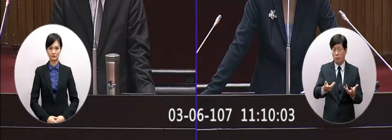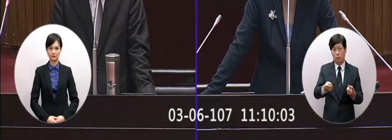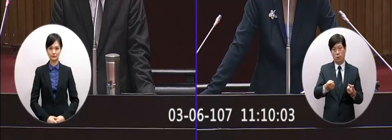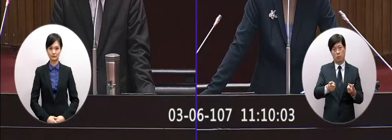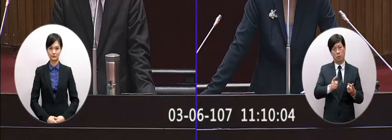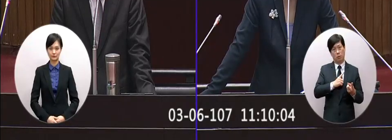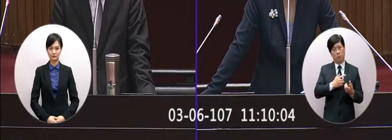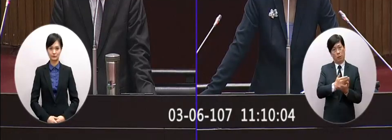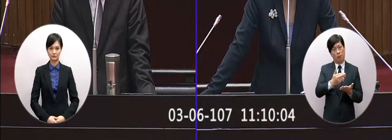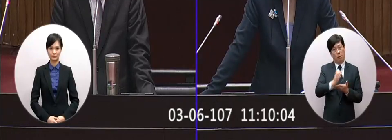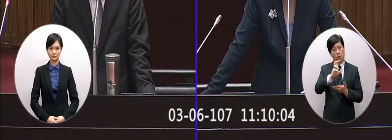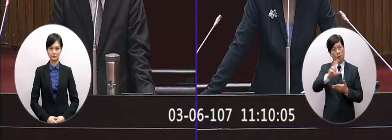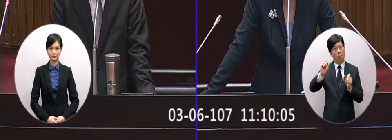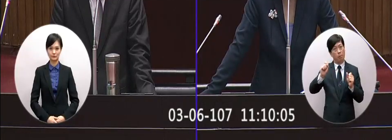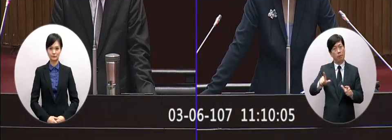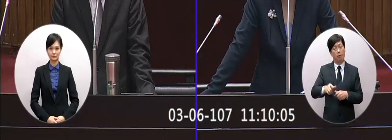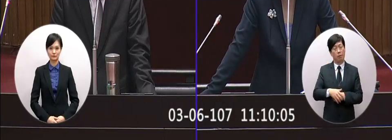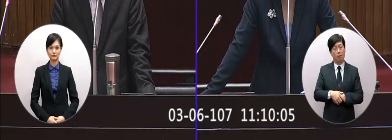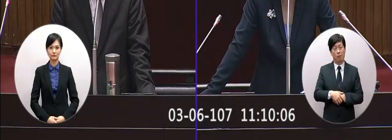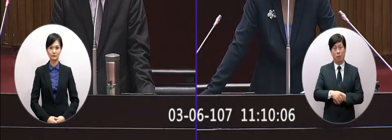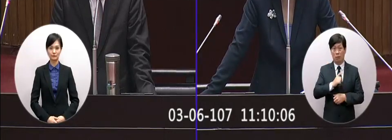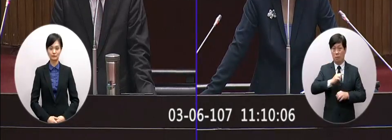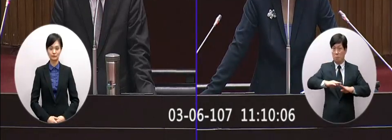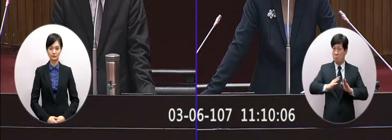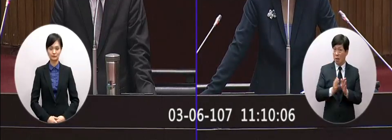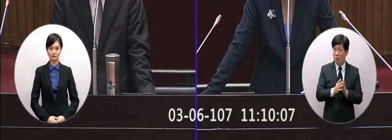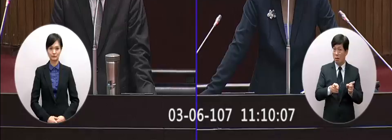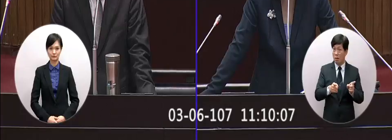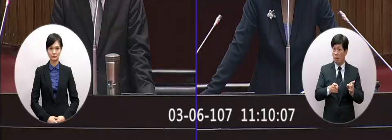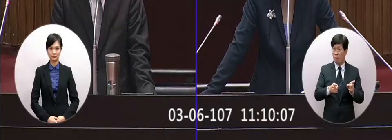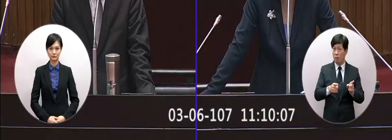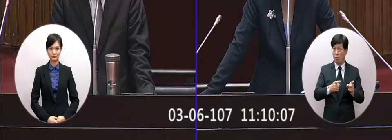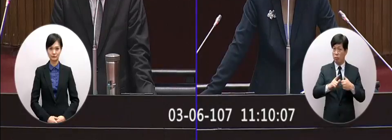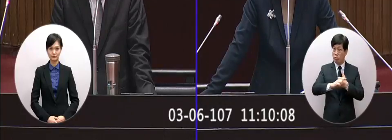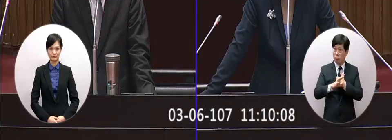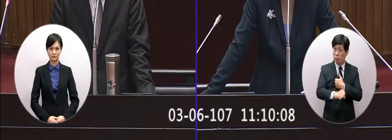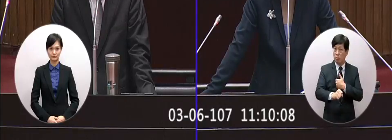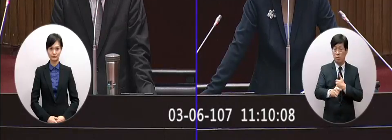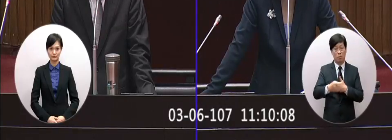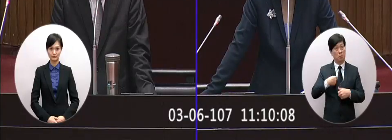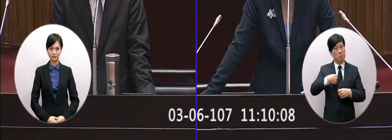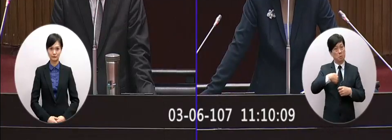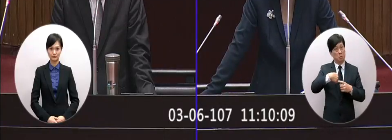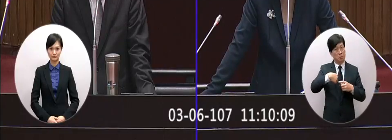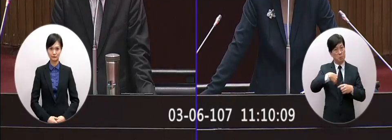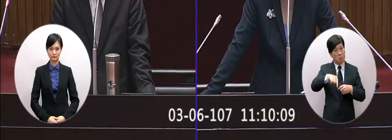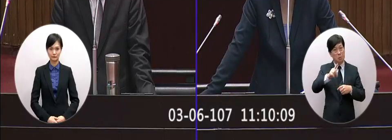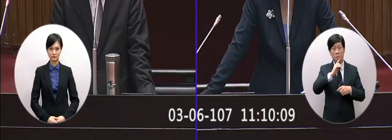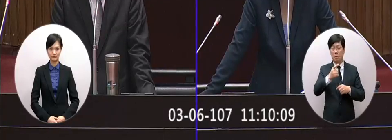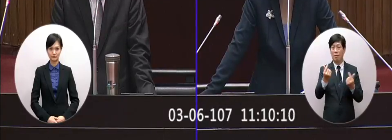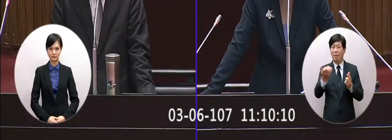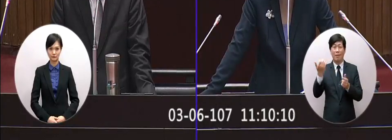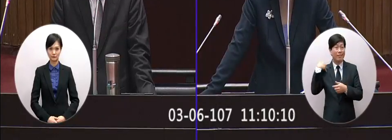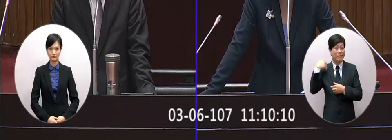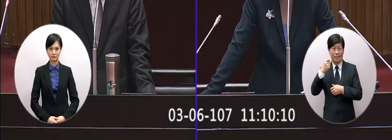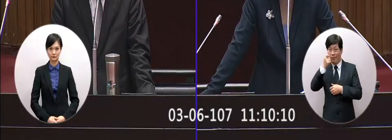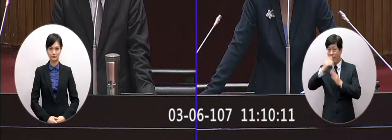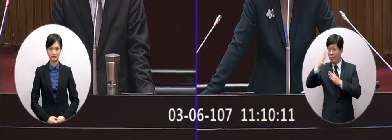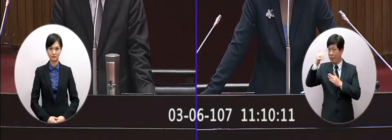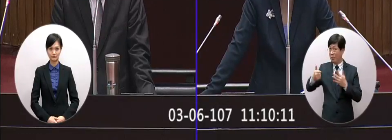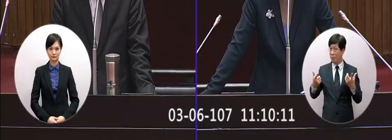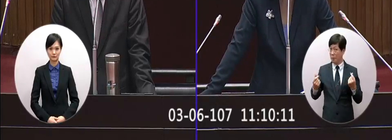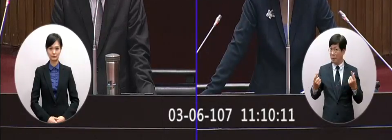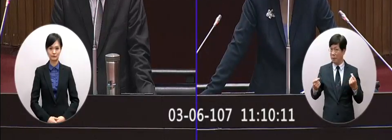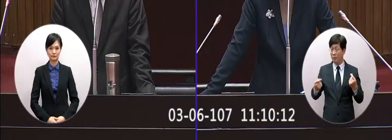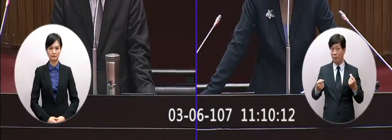况显然院长你在第一时间当中你并没有对这件事情做出诚如你在当台南市长时